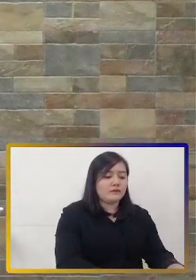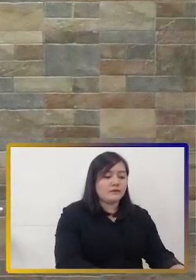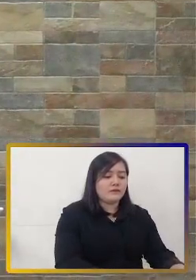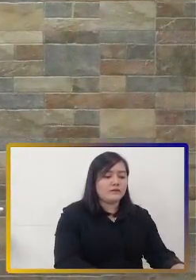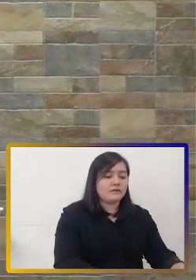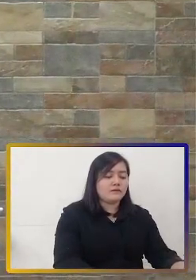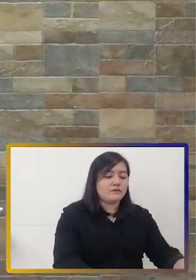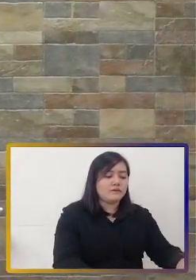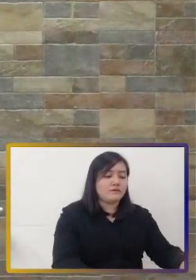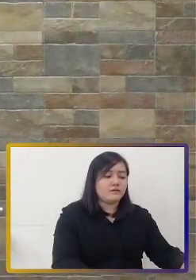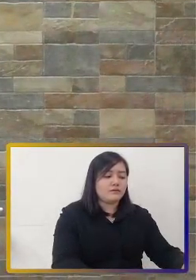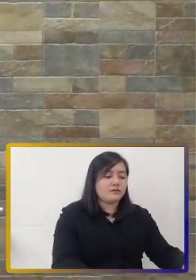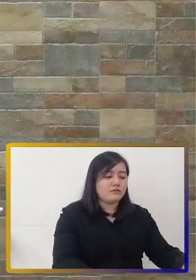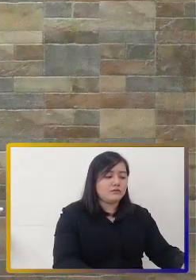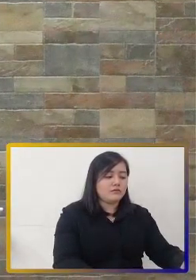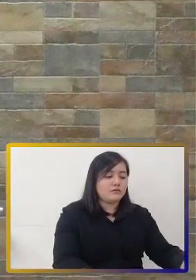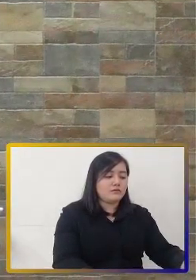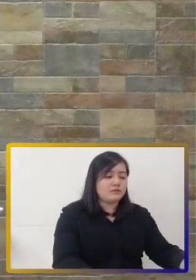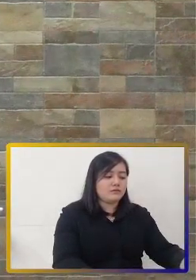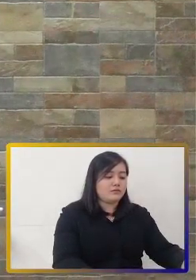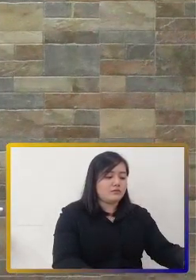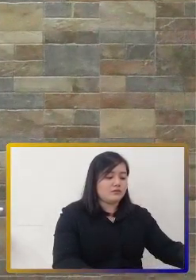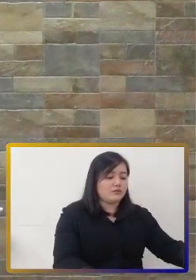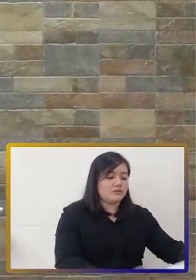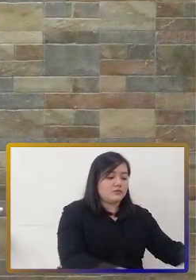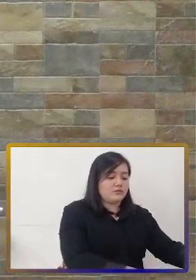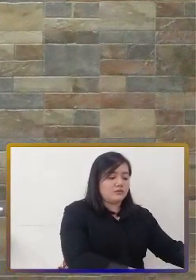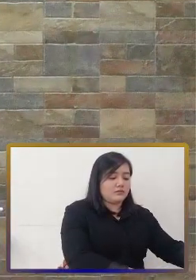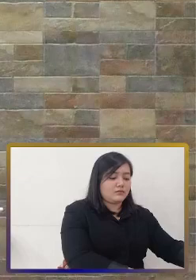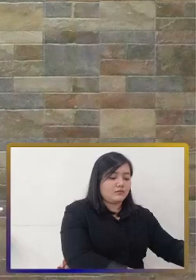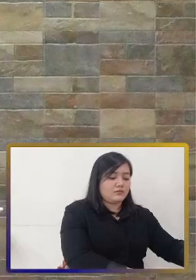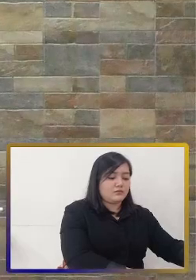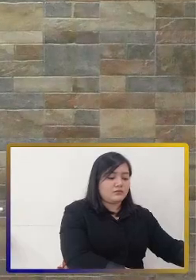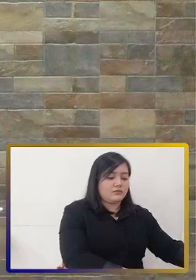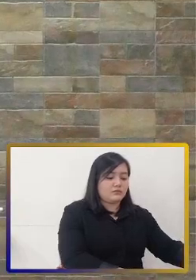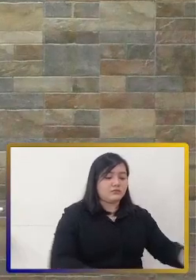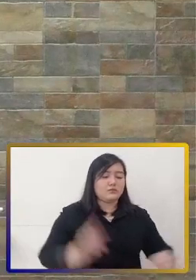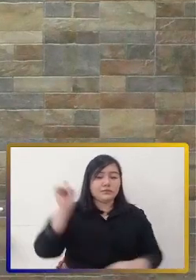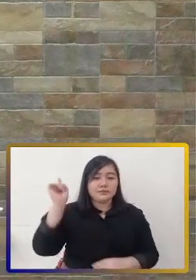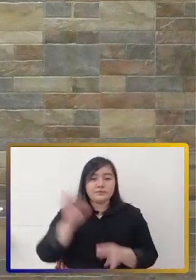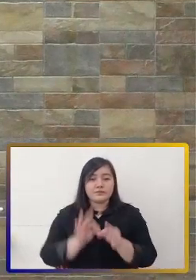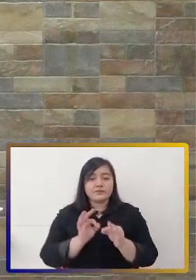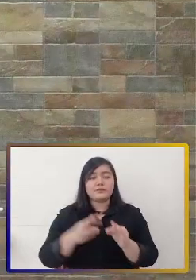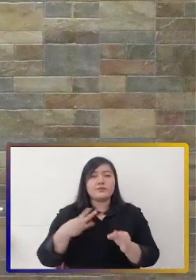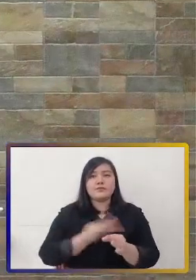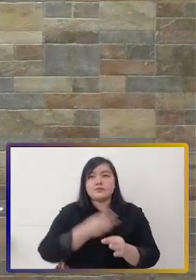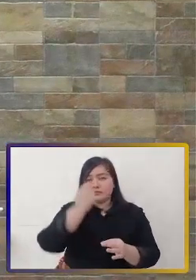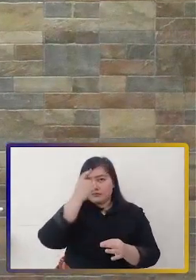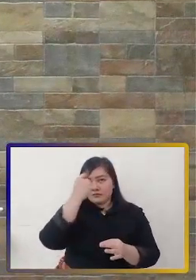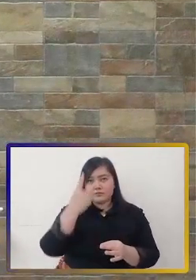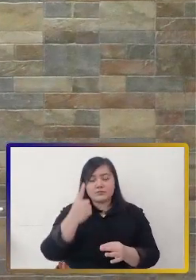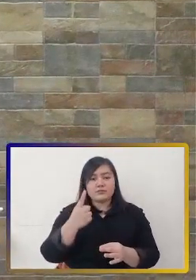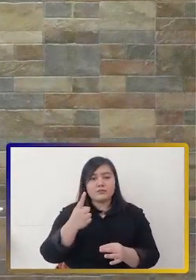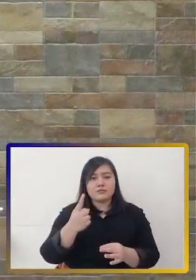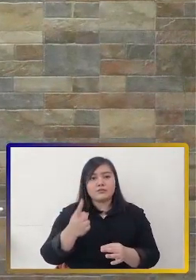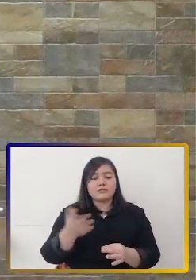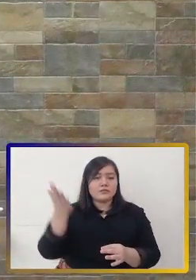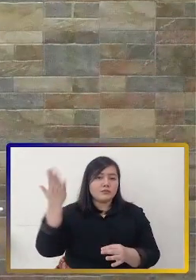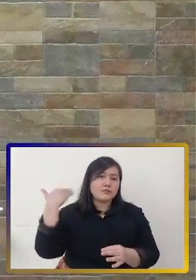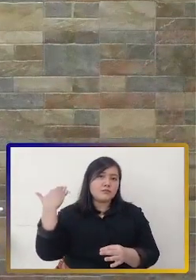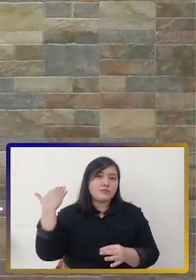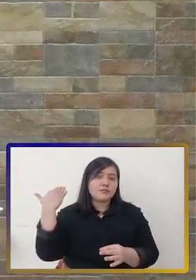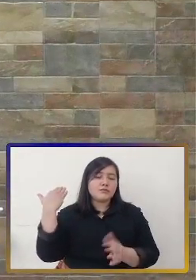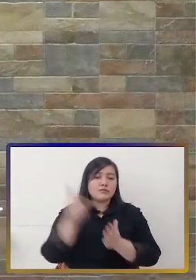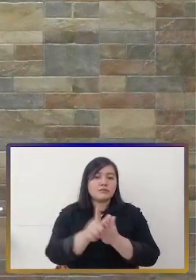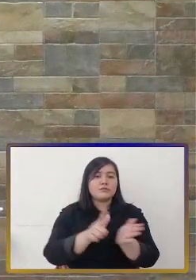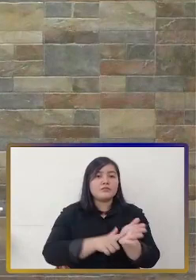maunawaan niyo po yung ating mga pinag-usapan from the past lessons that we have regarding Baptist Church history. Again, ang pinakita ko po sa